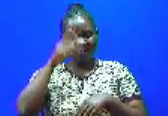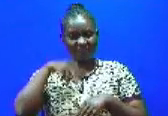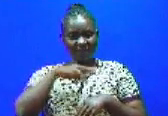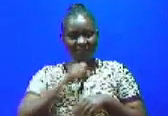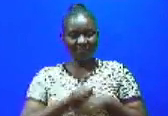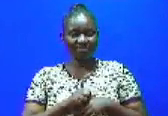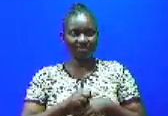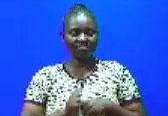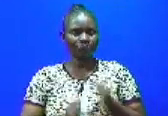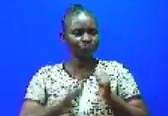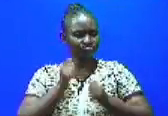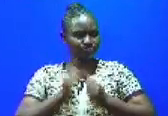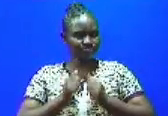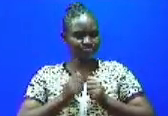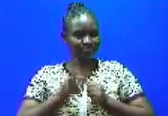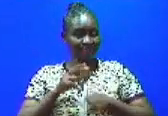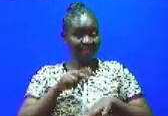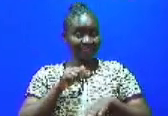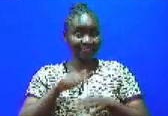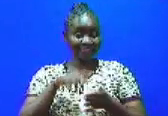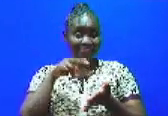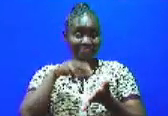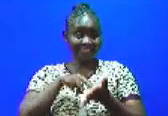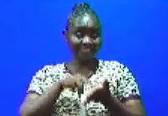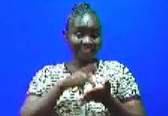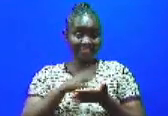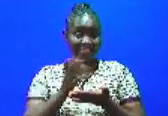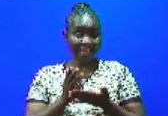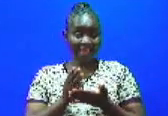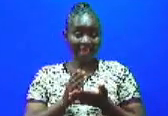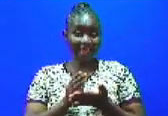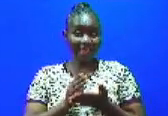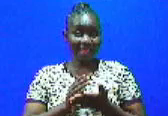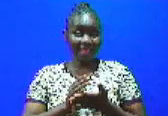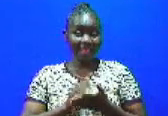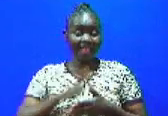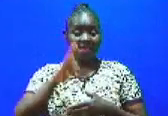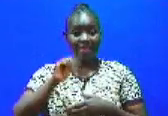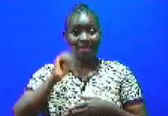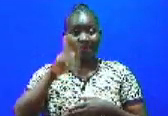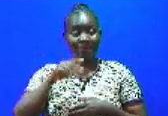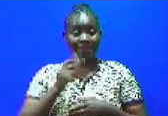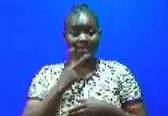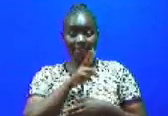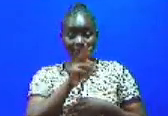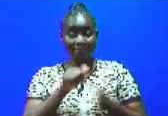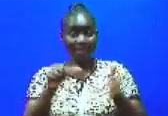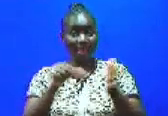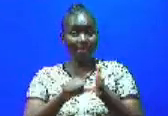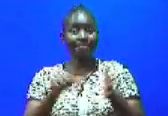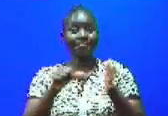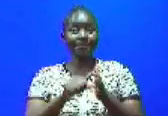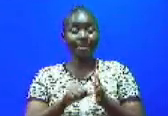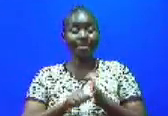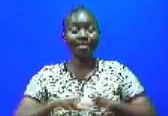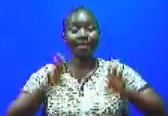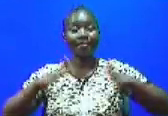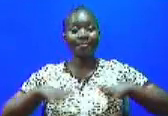to make sure hamtakanyaga hapa. Aye simbarati na kibagendi, kakiro remo tandojo. Muna bantu batirika ikobosi,